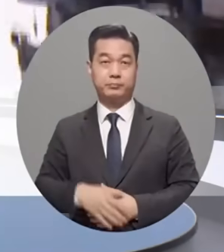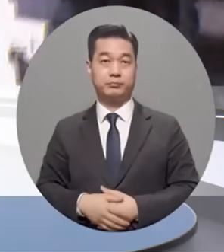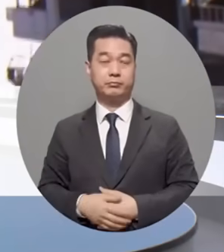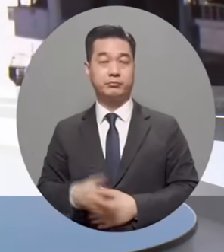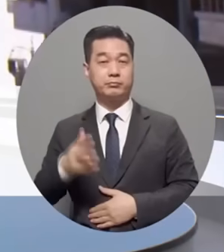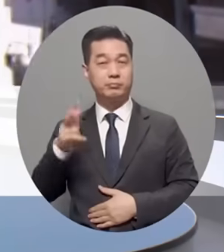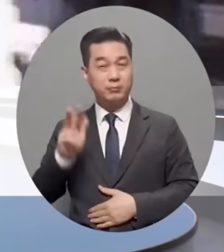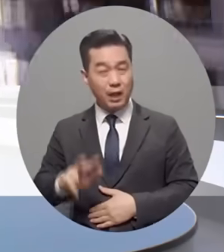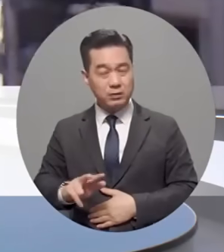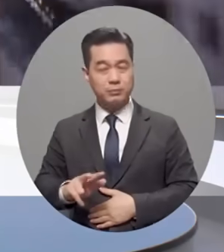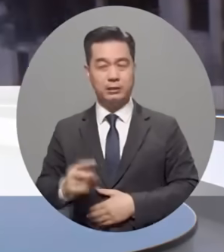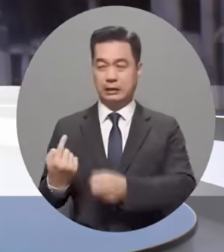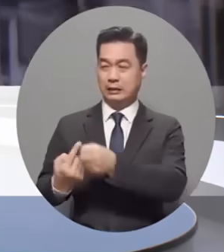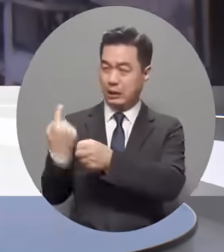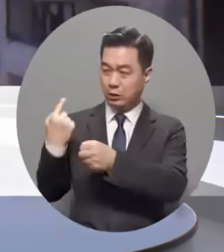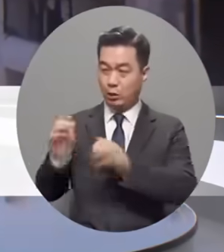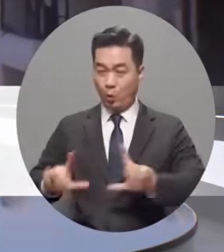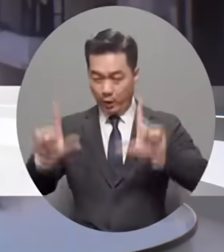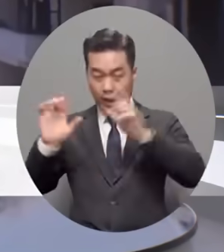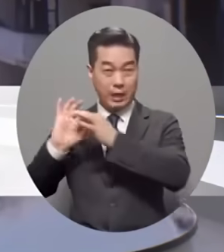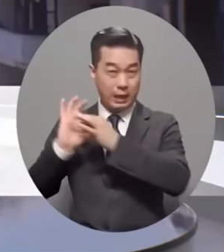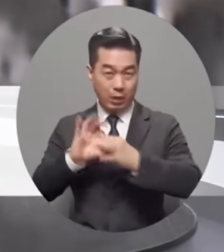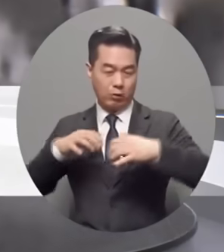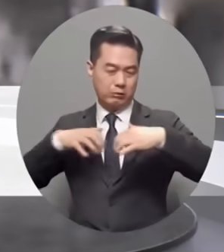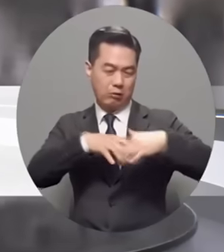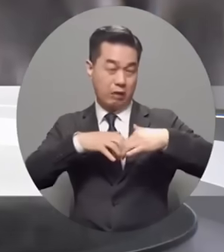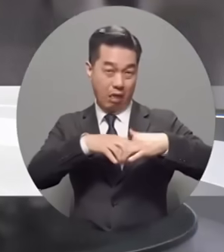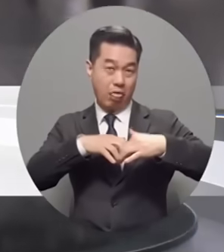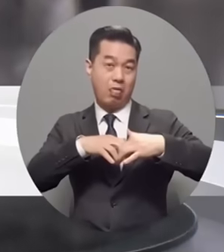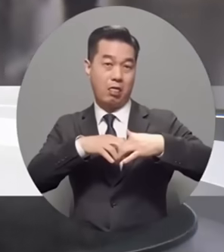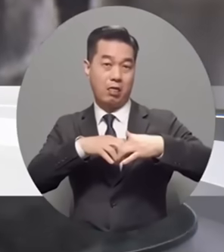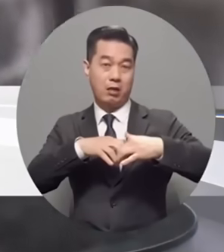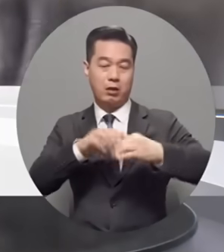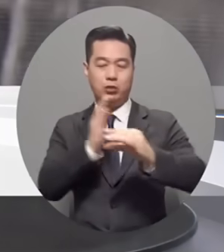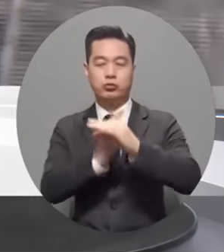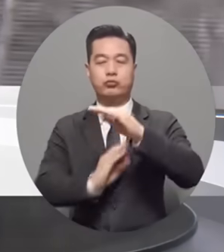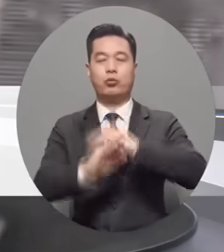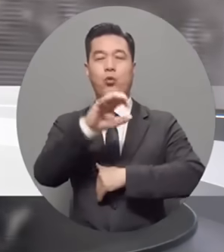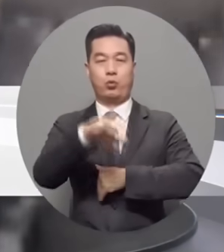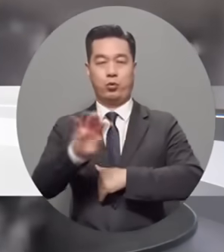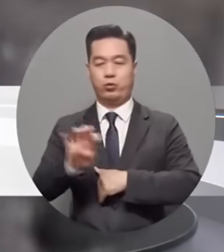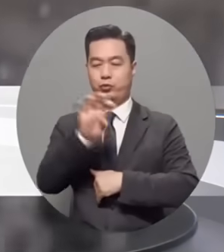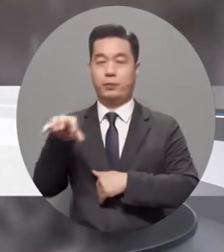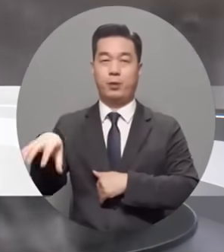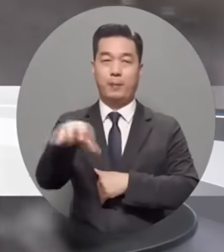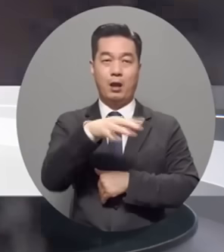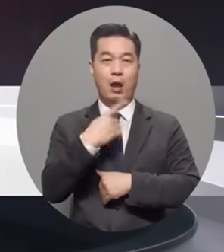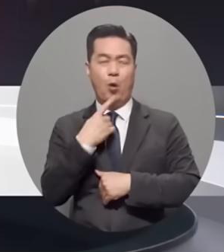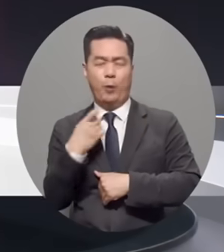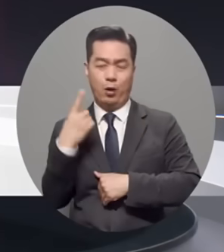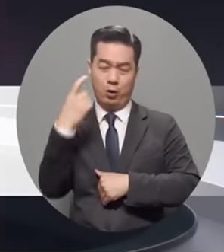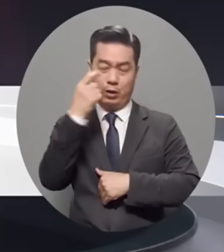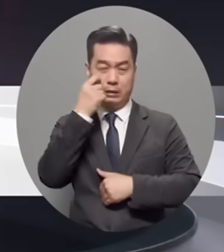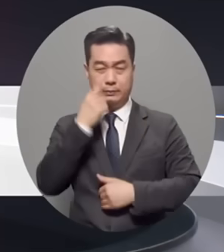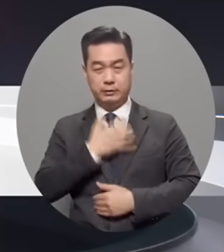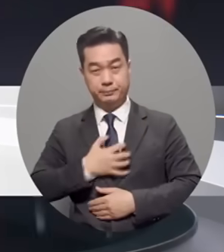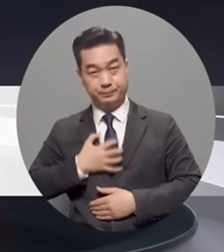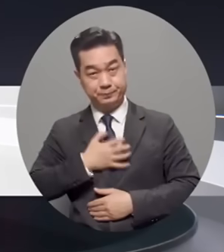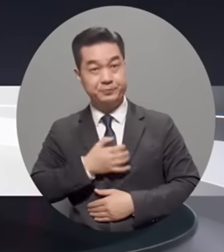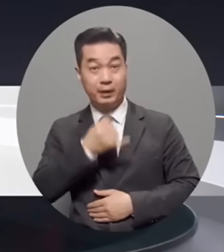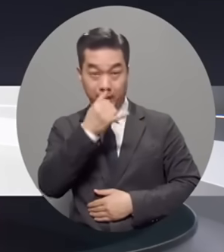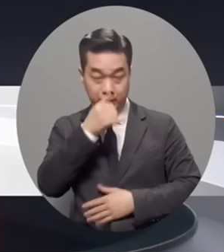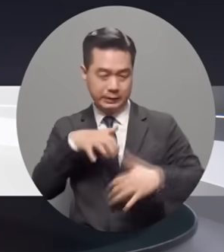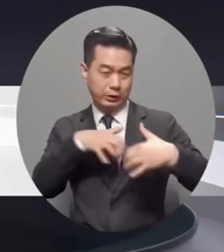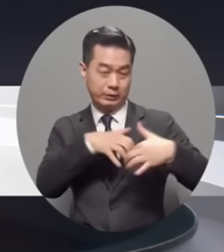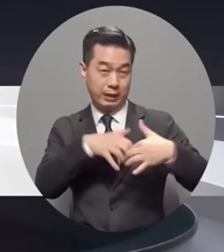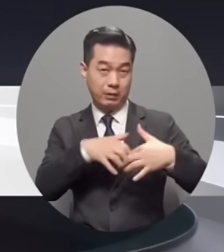해를 넘겨서까지 전쟁이 계속되고 있는 중동과 유럽에서는 공포와 슬픔 속에서 새해를 맞아야 했는데요.